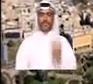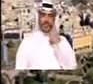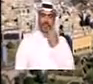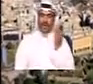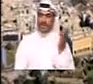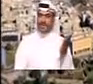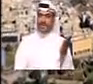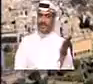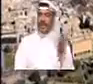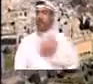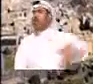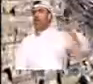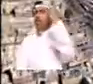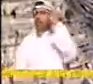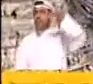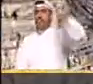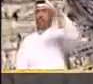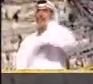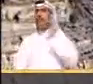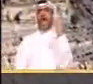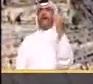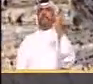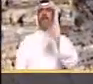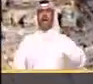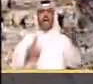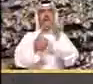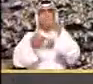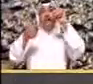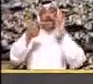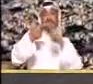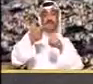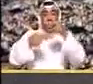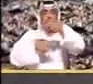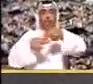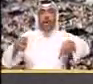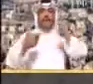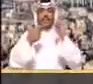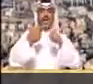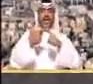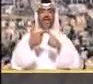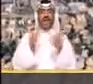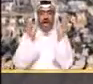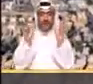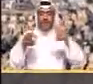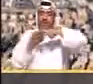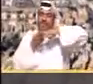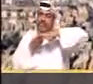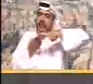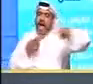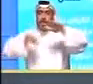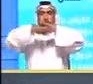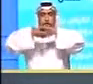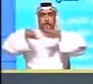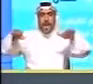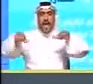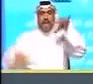بعد أن بات الأمن هاجساً عالمياً تجتهد دول العالم لتحقيقه على أراضيها، تأتي دولة الكويت في المركز الثاني في